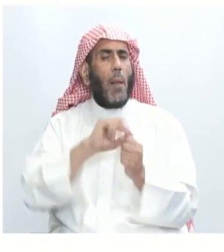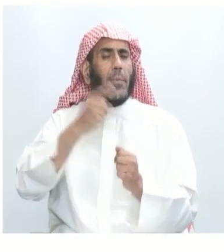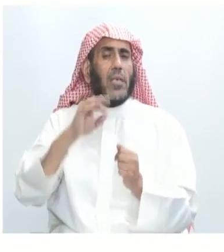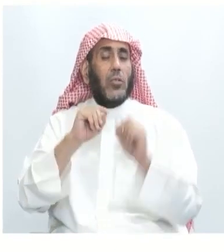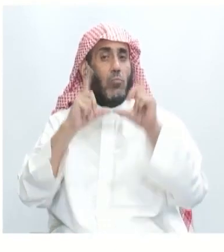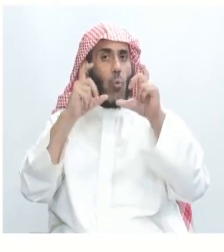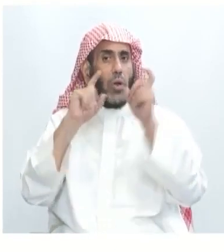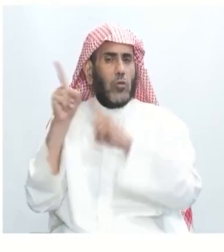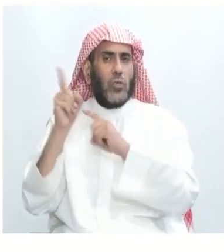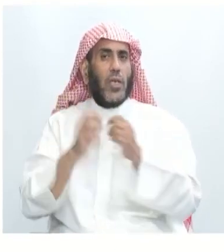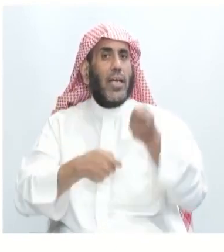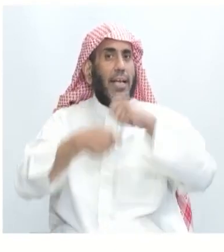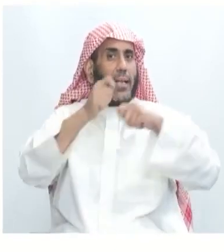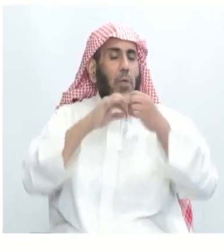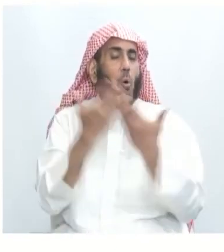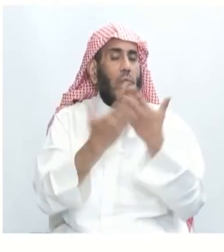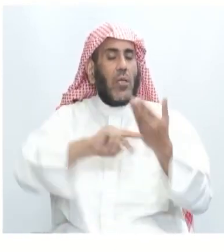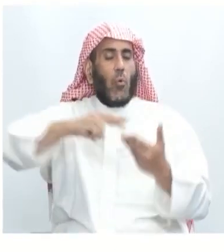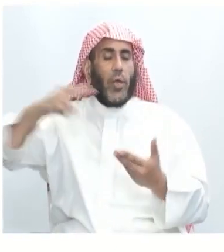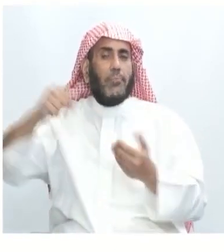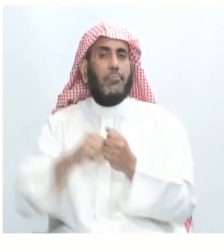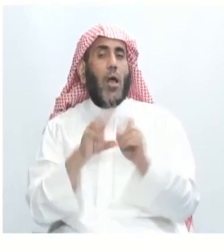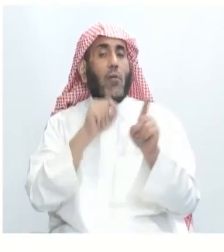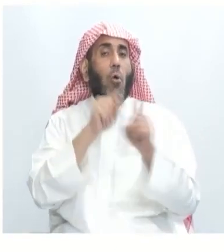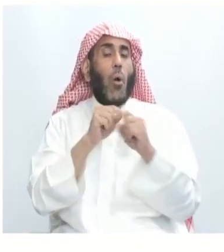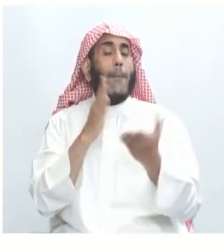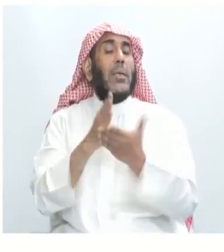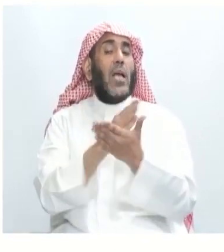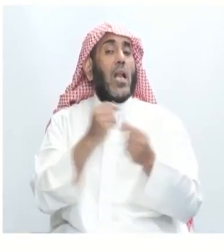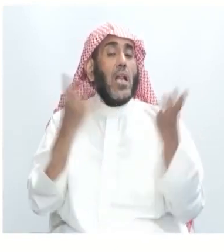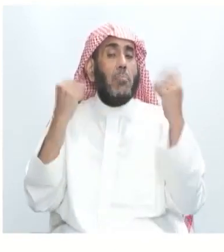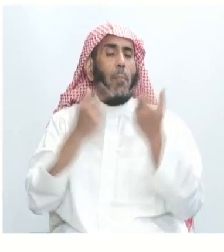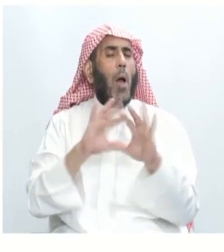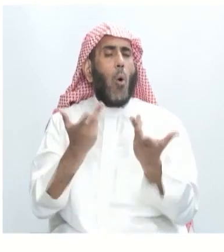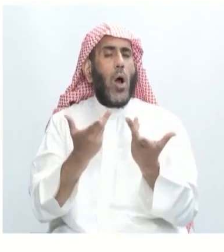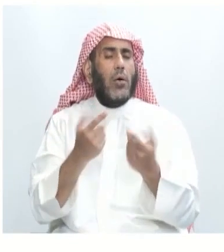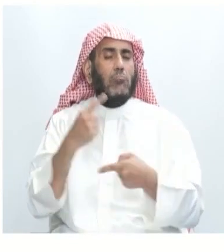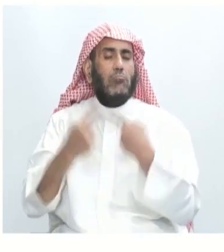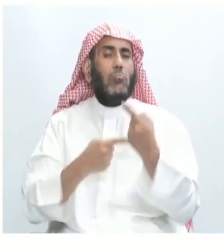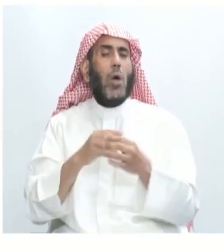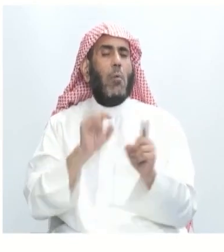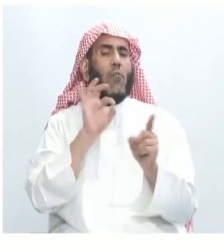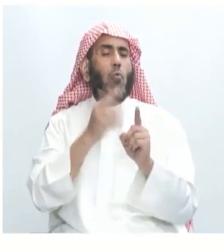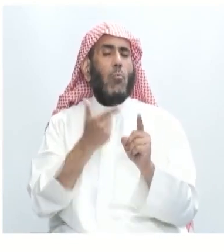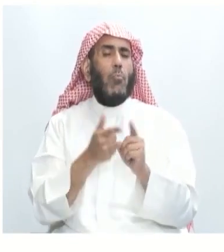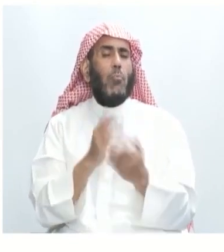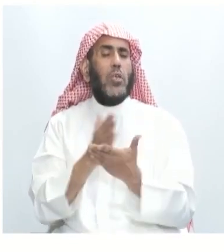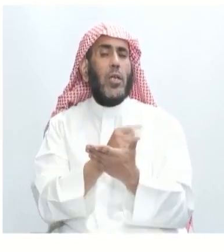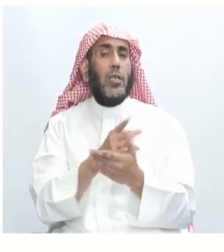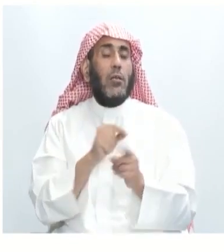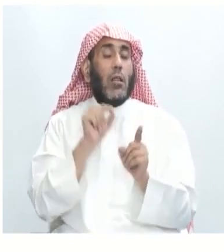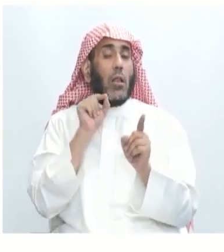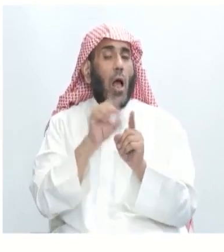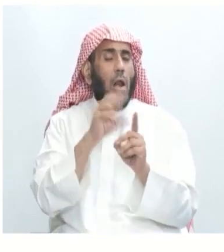مثلا الكيمياء او الفيزياء او غيرها عرف اولا بمجال العلمي ما هو ما مفهومه كذلك هنا